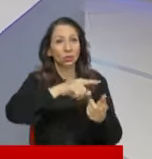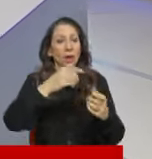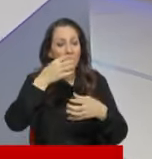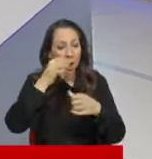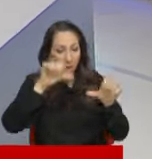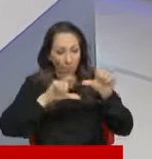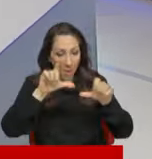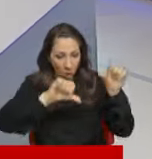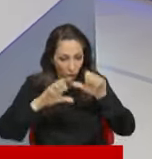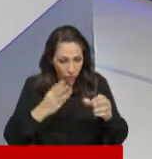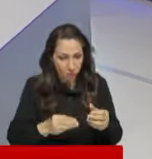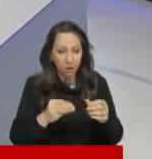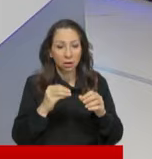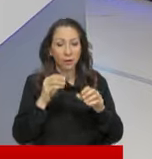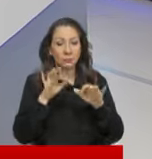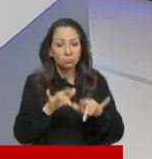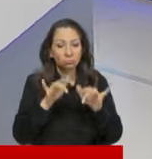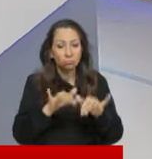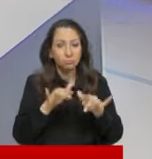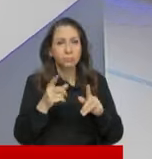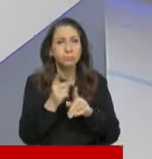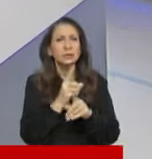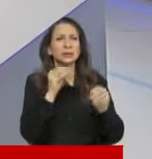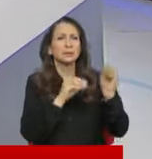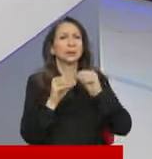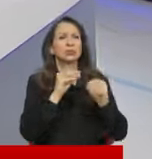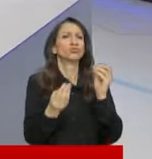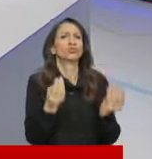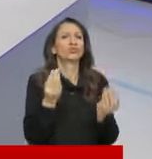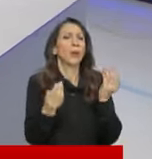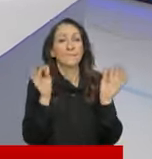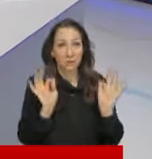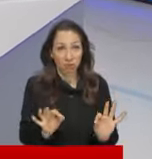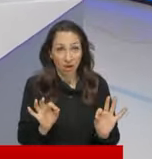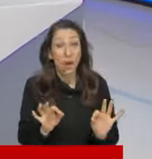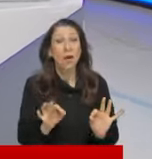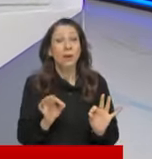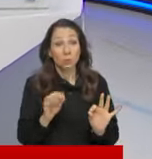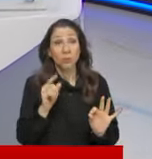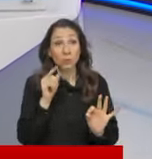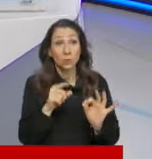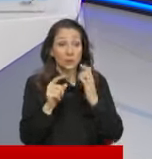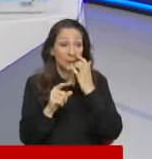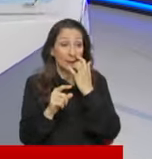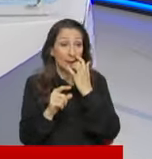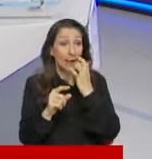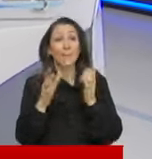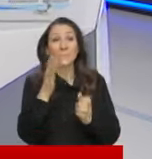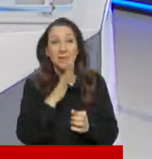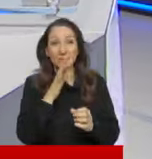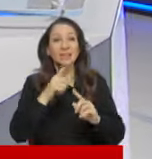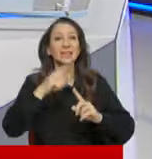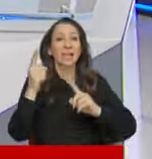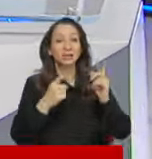laboratuvarlar mız olacak yazılımlar startuplar vesaire Bunlar ortaya çıkmaya başlayacak ve dolayısıyla da burası artık bilimin